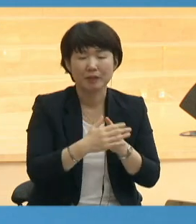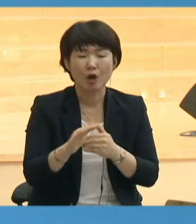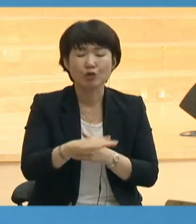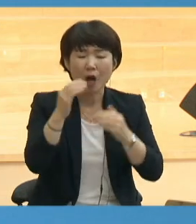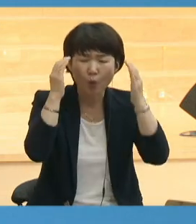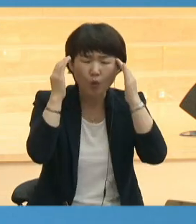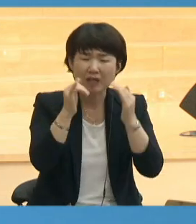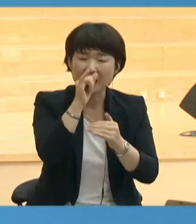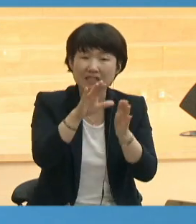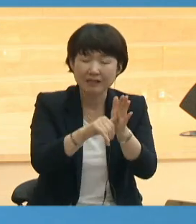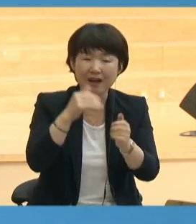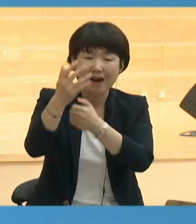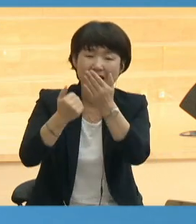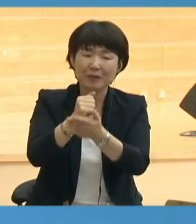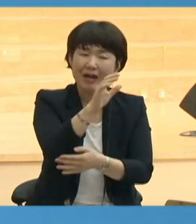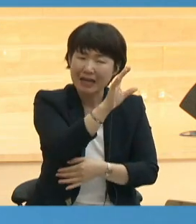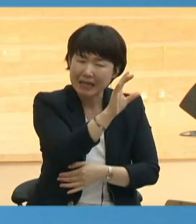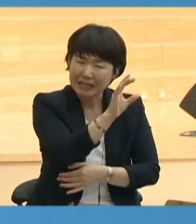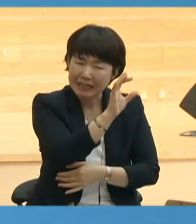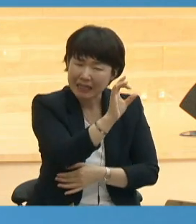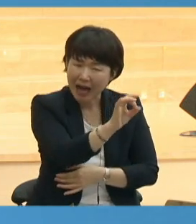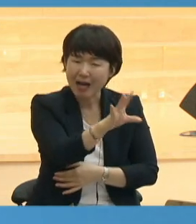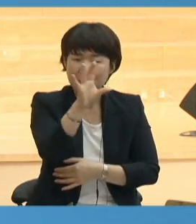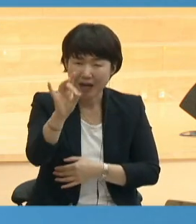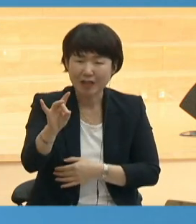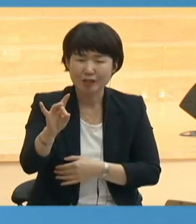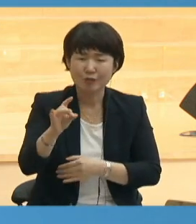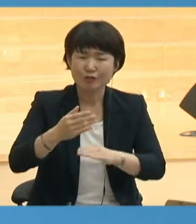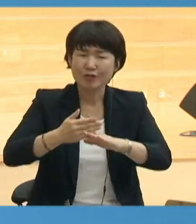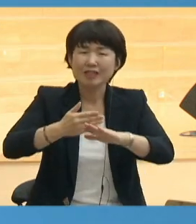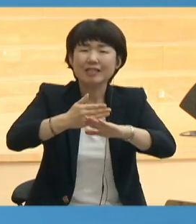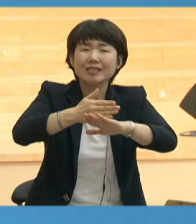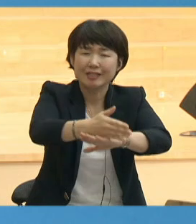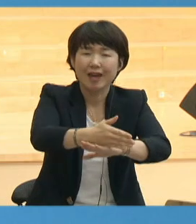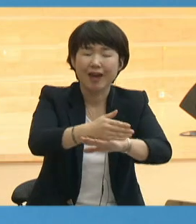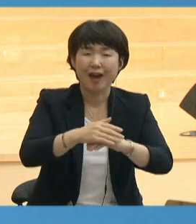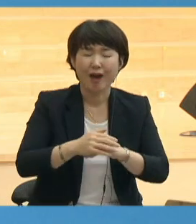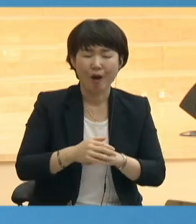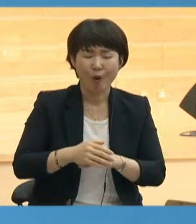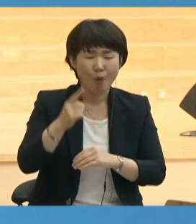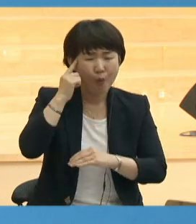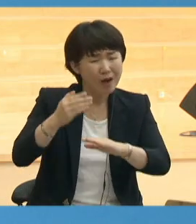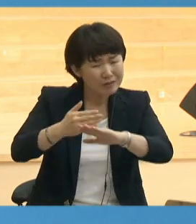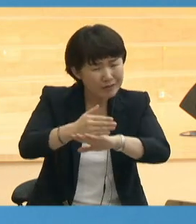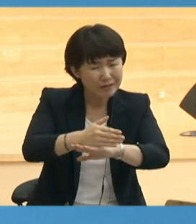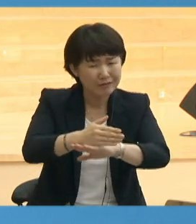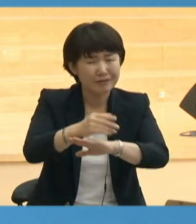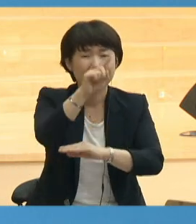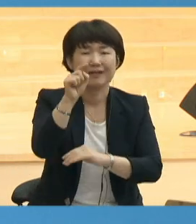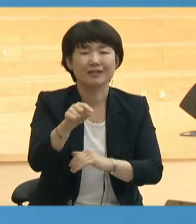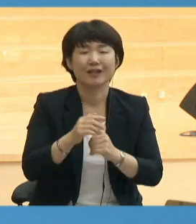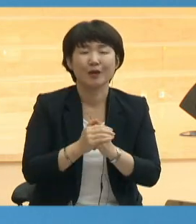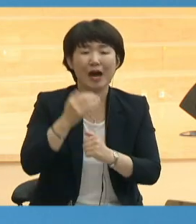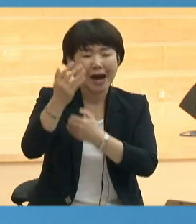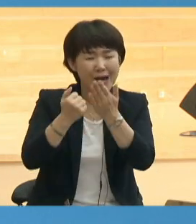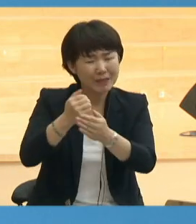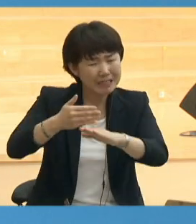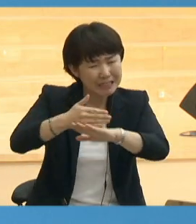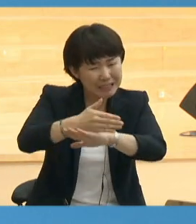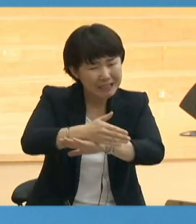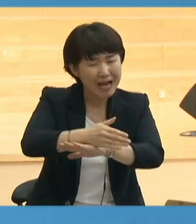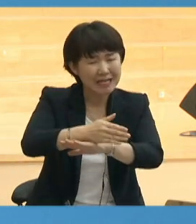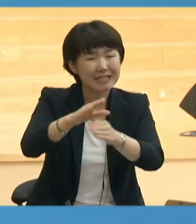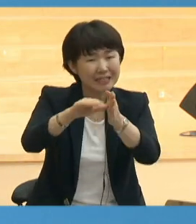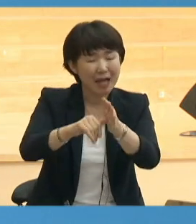하나님은 때때로 왜 지치 하시는가 우리 질문이 자 왜 지치 하시는가 하나님이 지치 하실 때마다